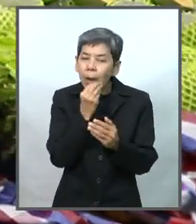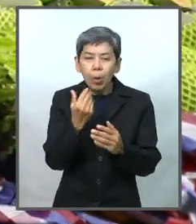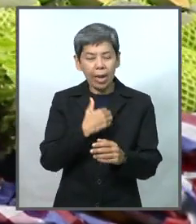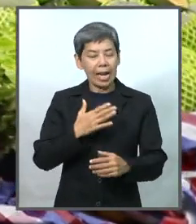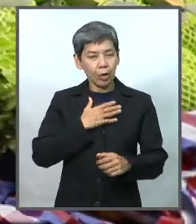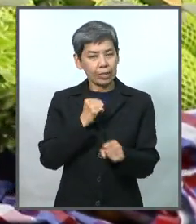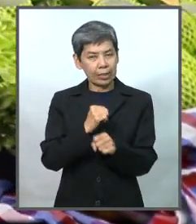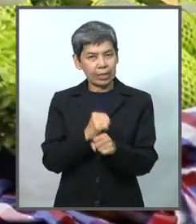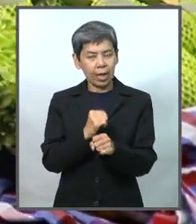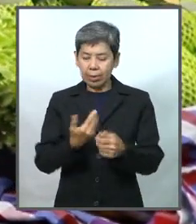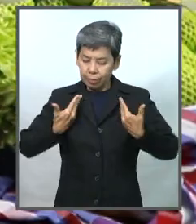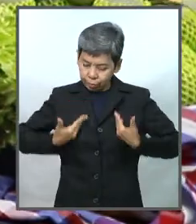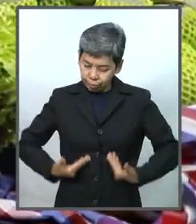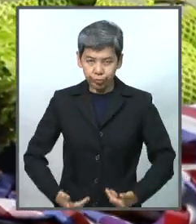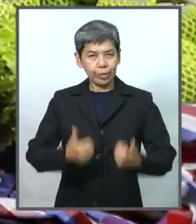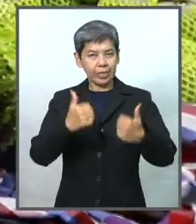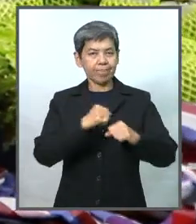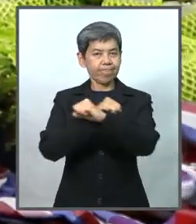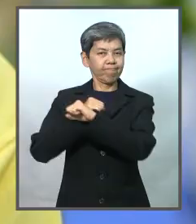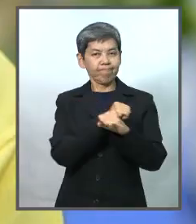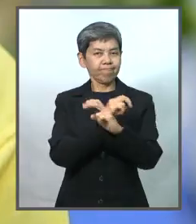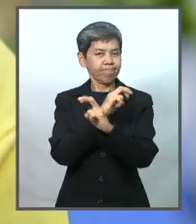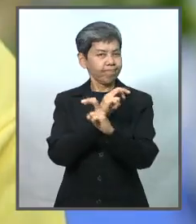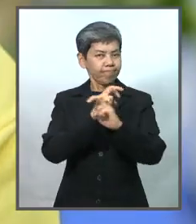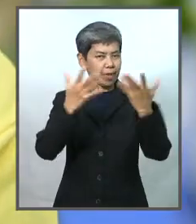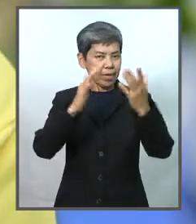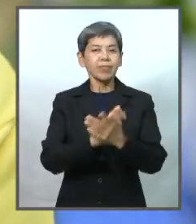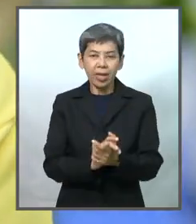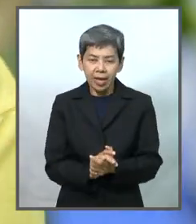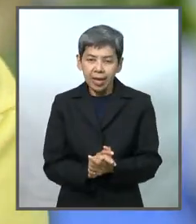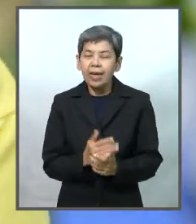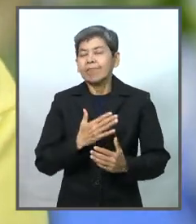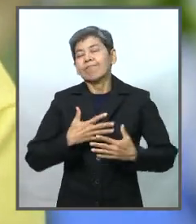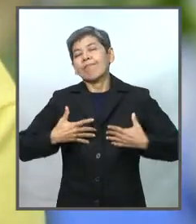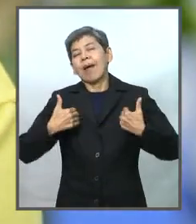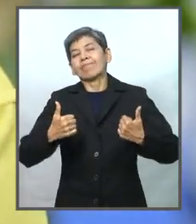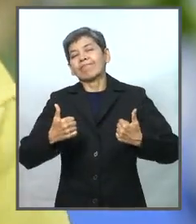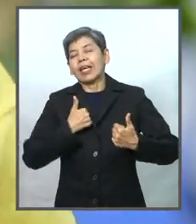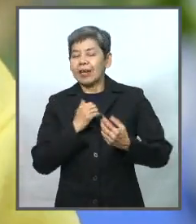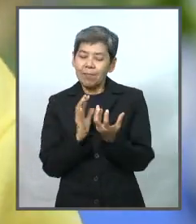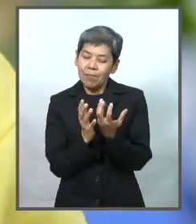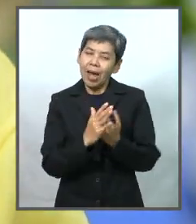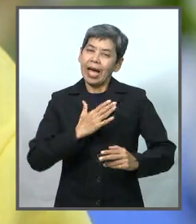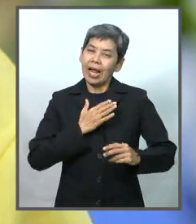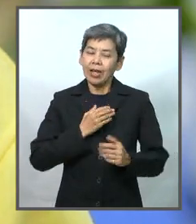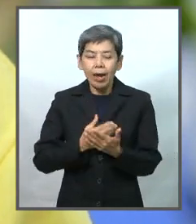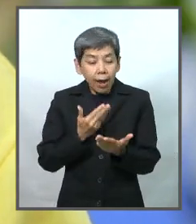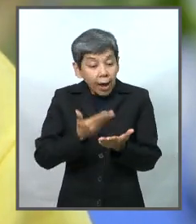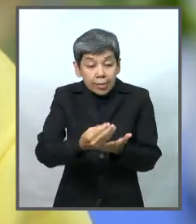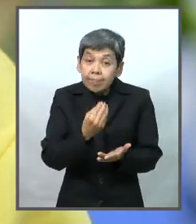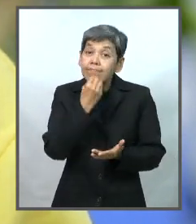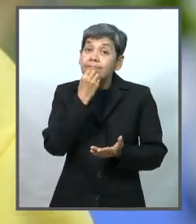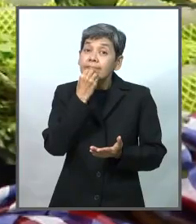ได้ทั้งร่างกายและปลอดสารและได้ตรงสบายใจด้วยว่าเราปลูกผักให้ผู้บริโภ